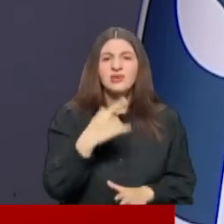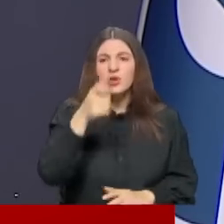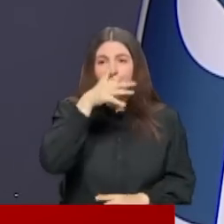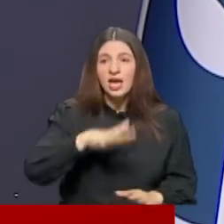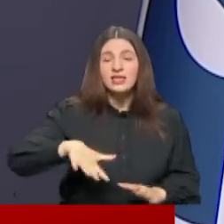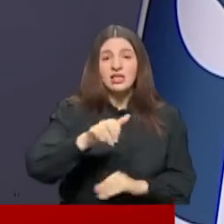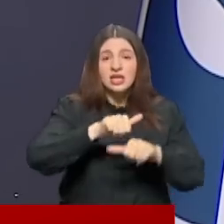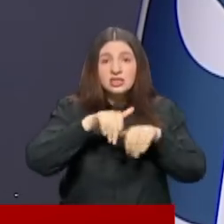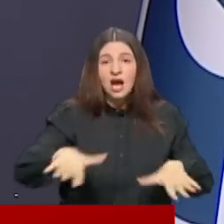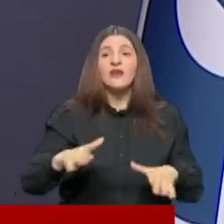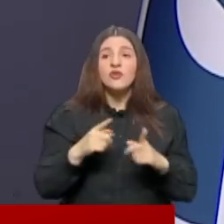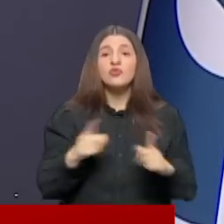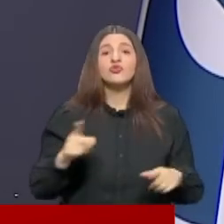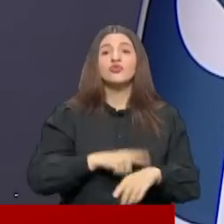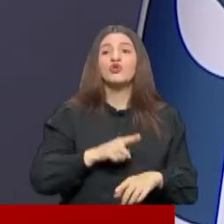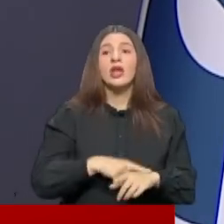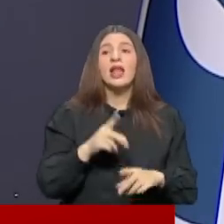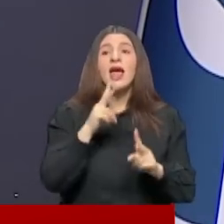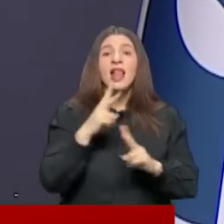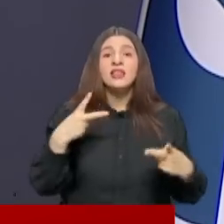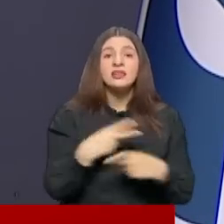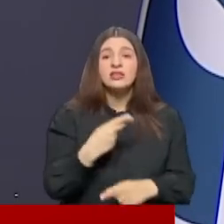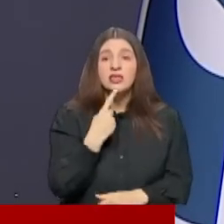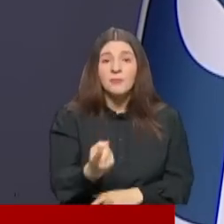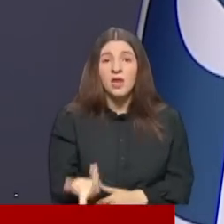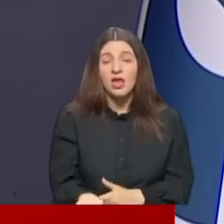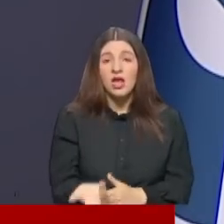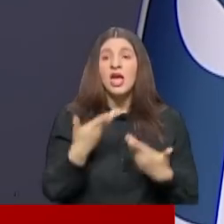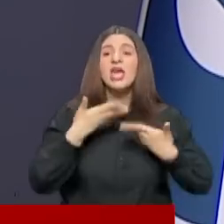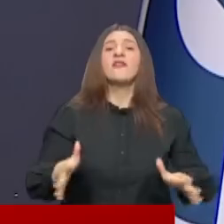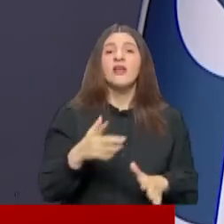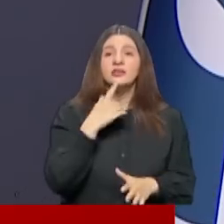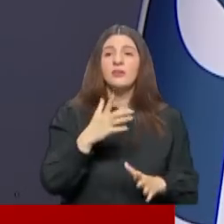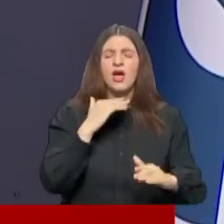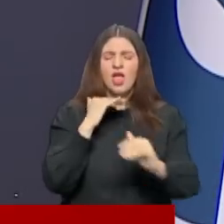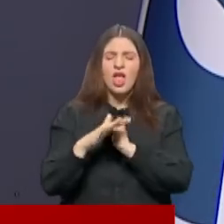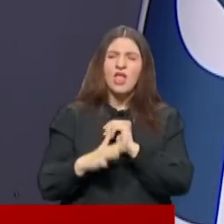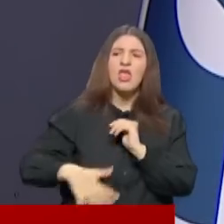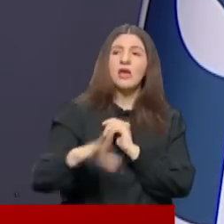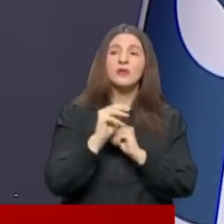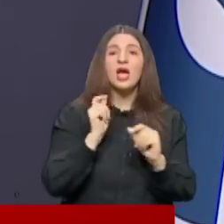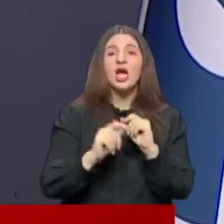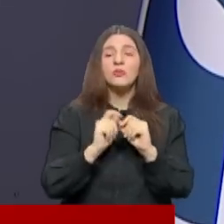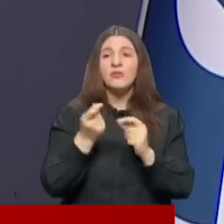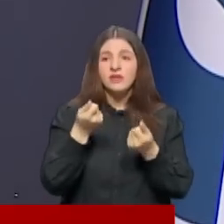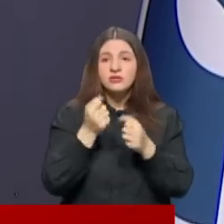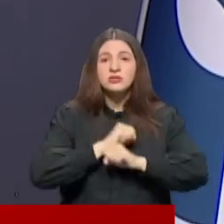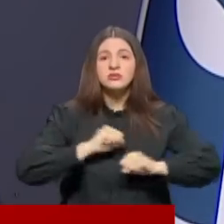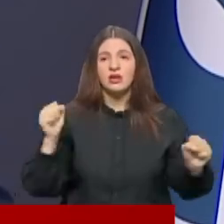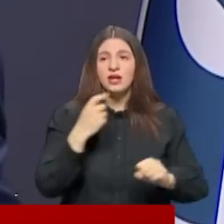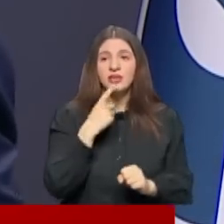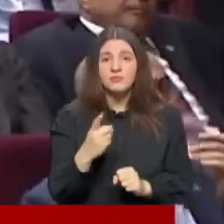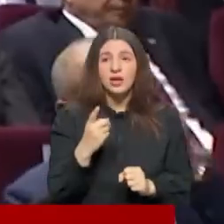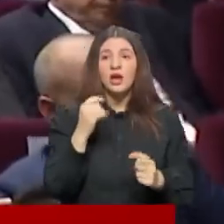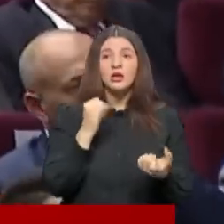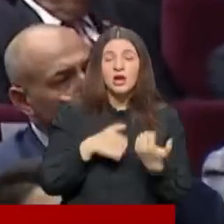ülke genelinde yaygın ve uzun süreli elektrik kesintileri demektir. İflas demek topyekün ekonomik ve finansal çöküş demektir.